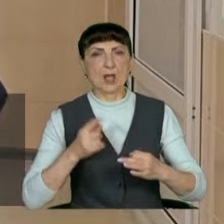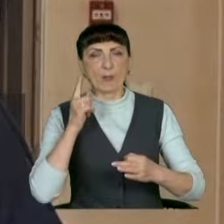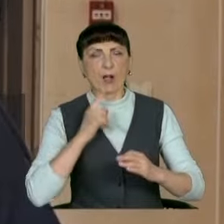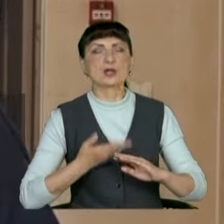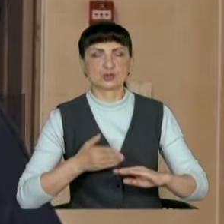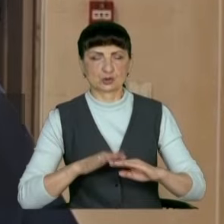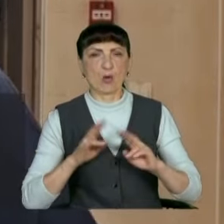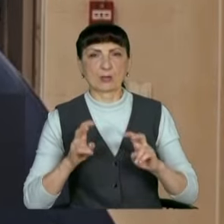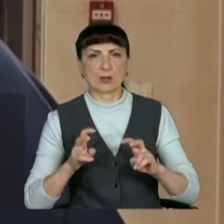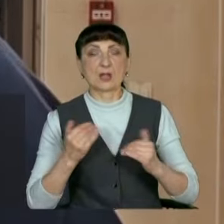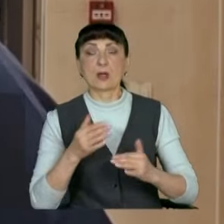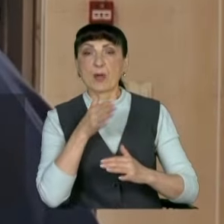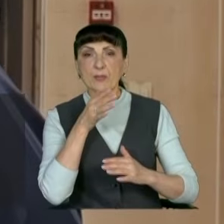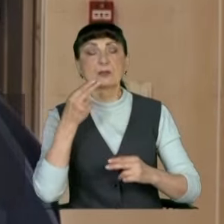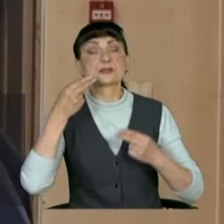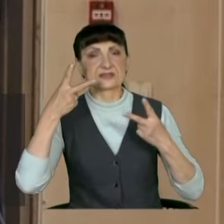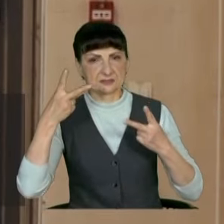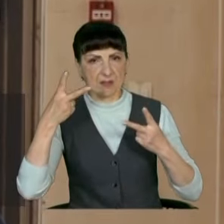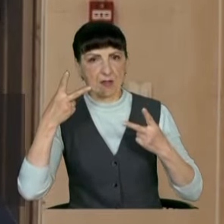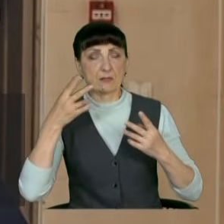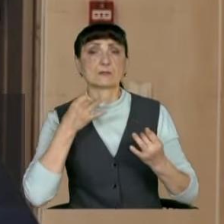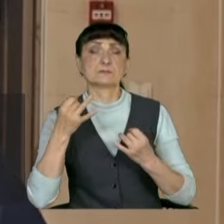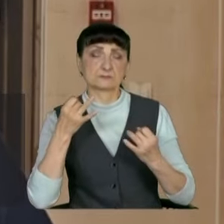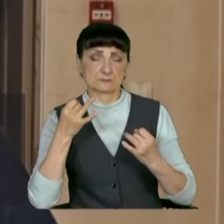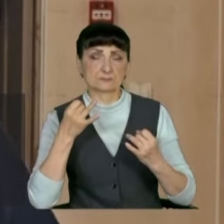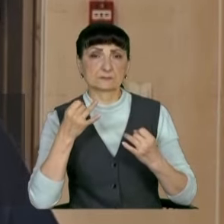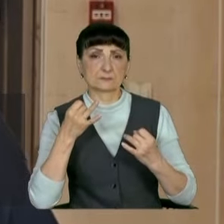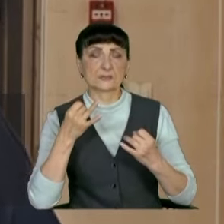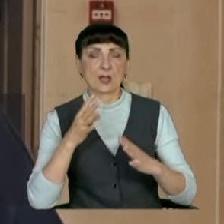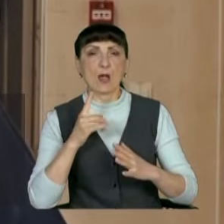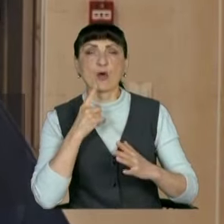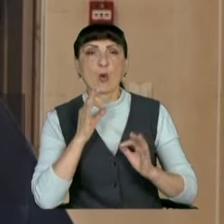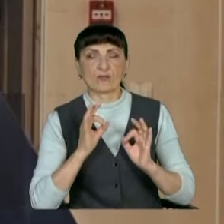тяжелым. На данный момент в сознании контактно, адекватно, гемодинамика стабильна.